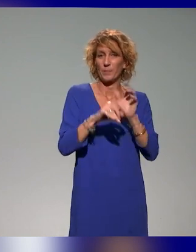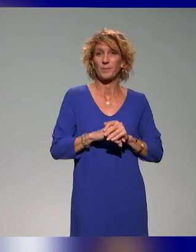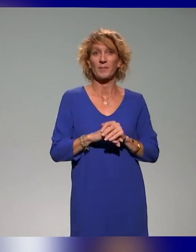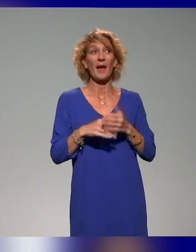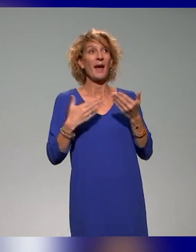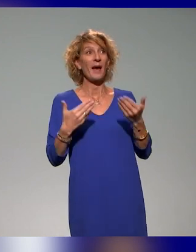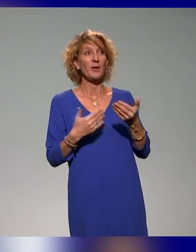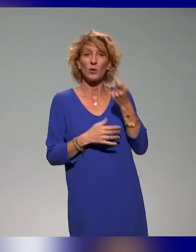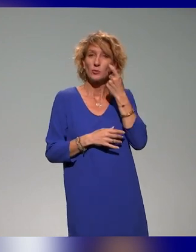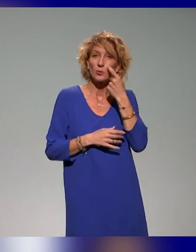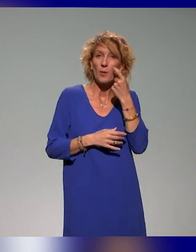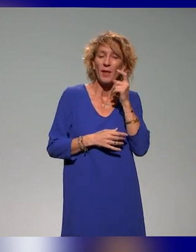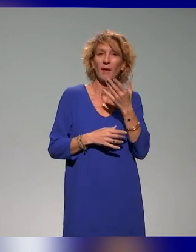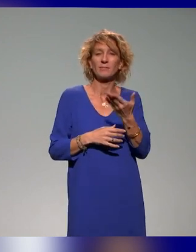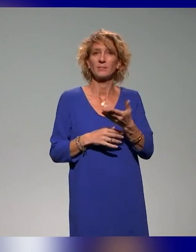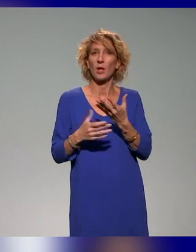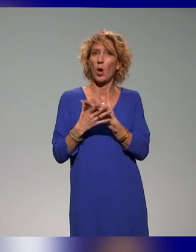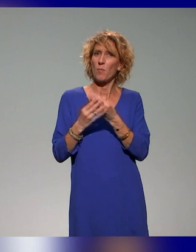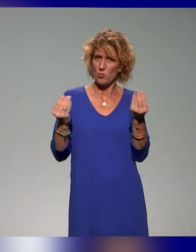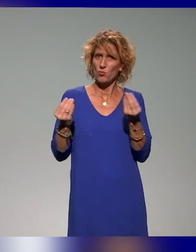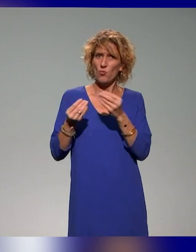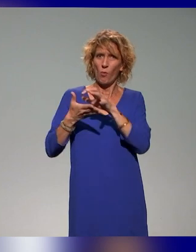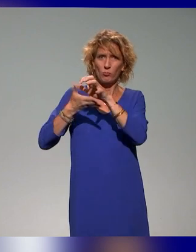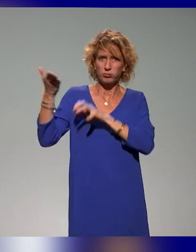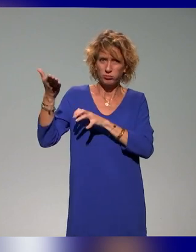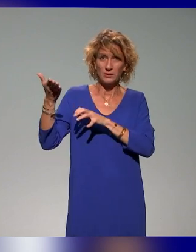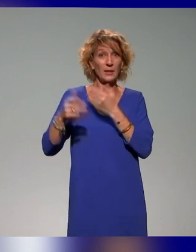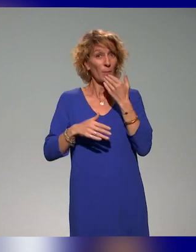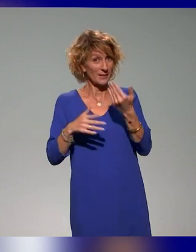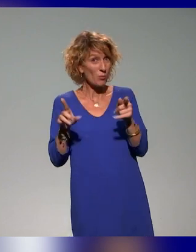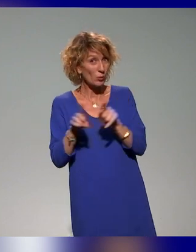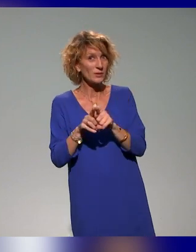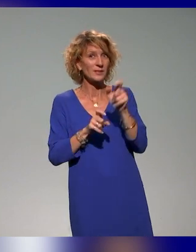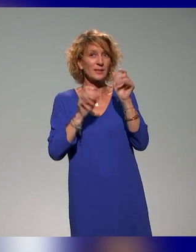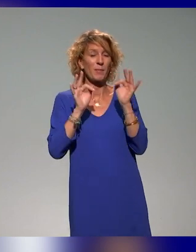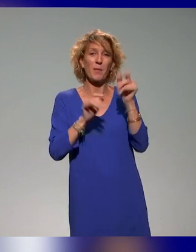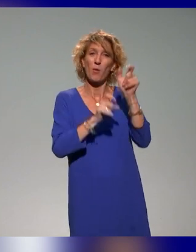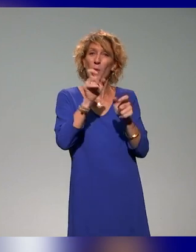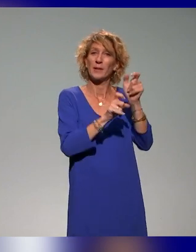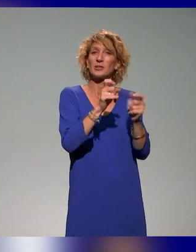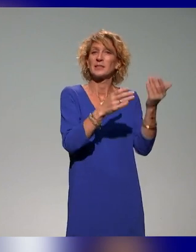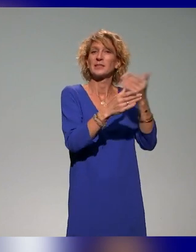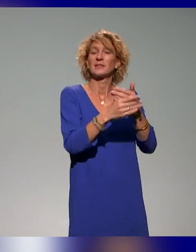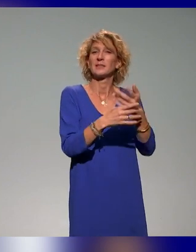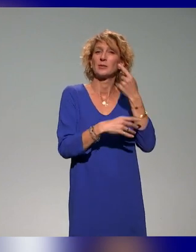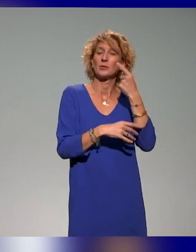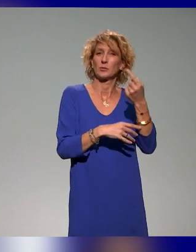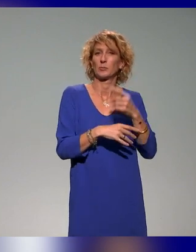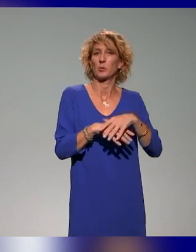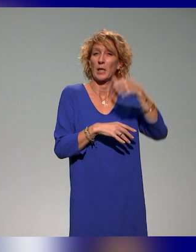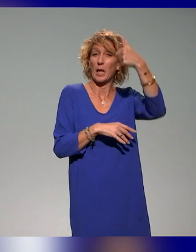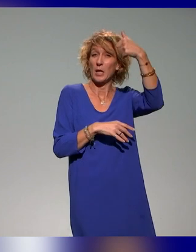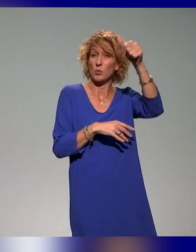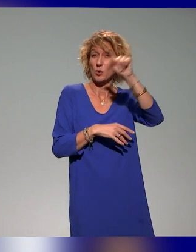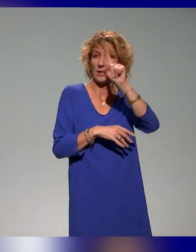Alors, dans les commentaires, il y a beaucoup de commentaires, des remerciements pour les intervenants. Et je pense qu'il y a vraiment une seule